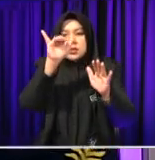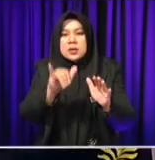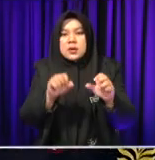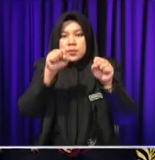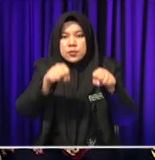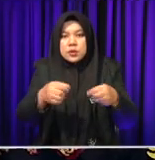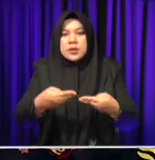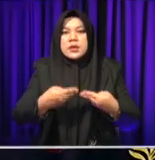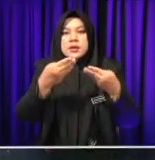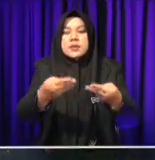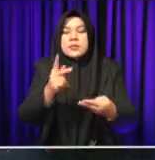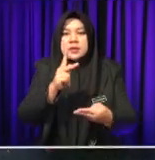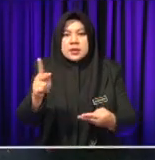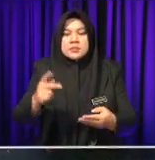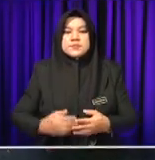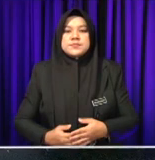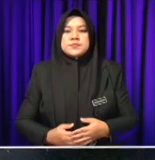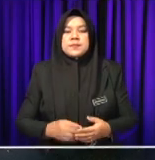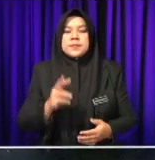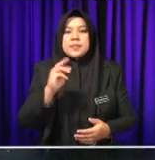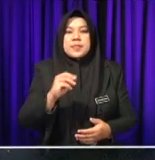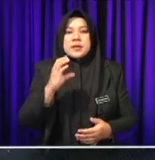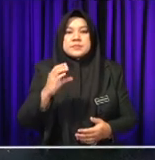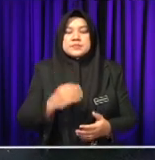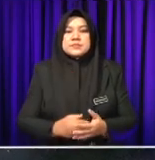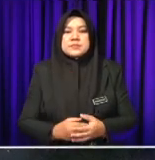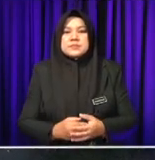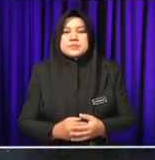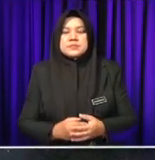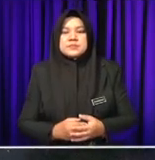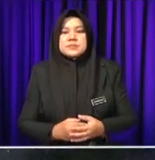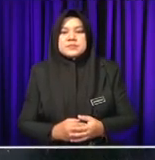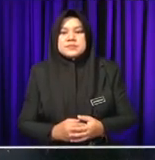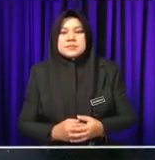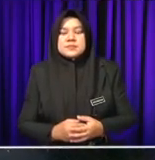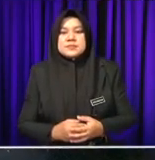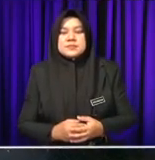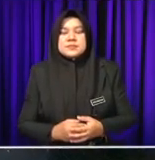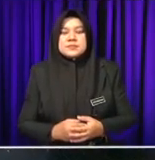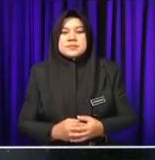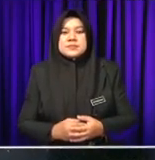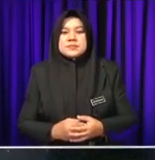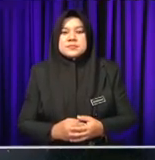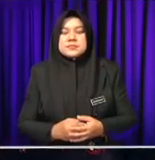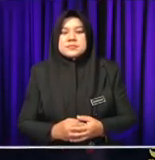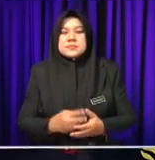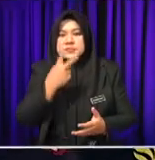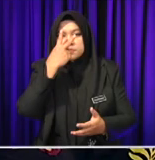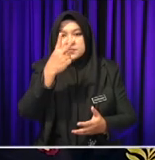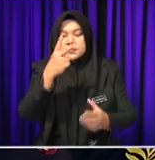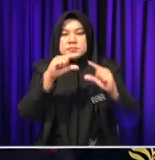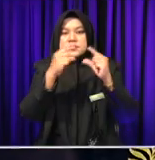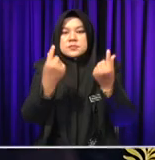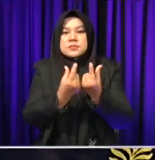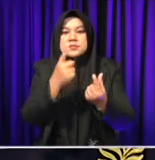diberikan MC Ya MC saya mu Ustazah silakan Baiklah okey kita lihat pada golongan yang